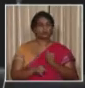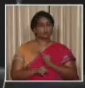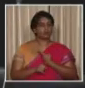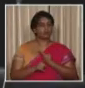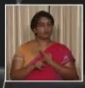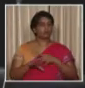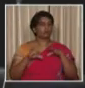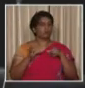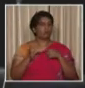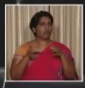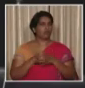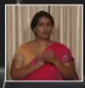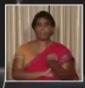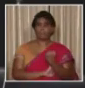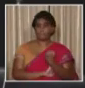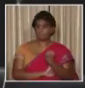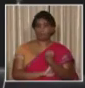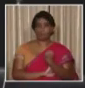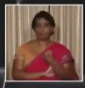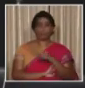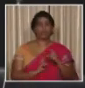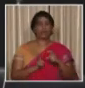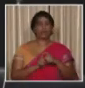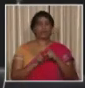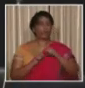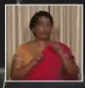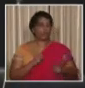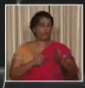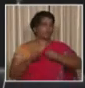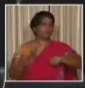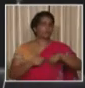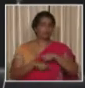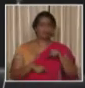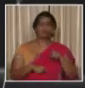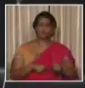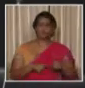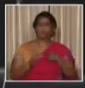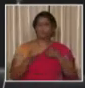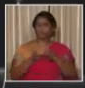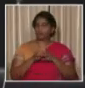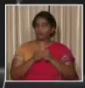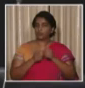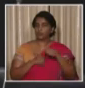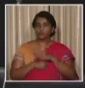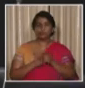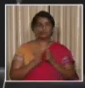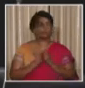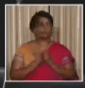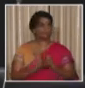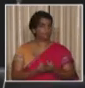සාමාන්‍ය අධිකාරීවරයෙක්ට තියෙන බලය වෙනුවට අධ්‍යක්ෂක මණ්ඩල ක්‍රමයක් ඇති කරලා අධිකාරියක් බවට පත් කළා. මේක